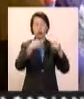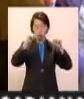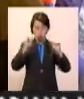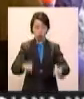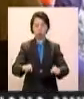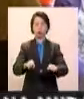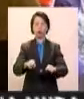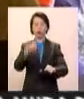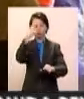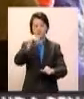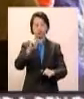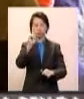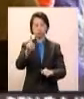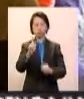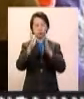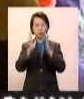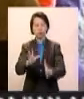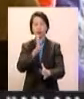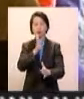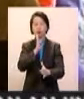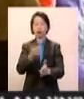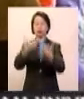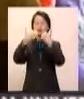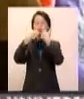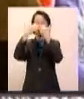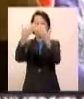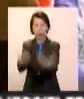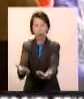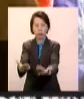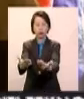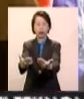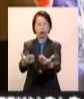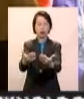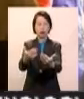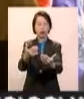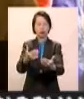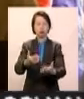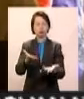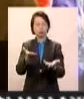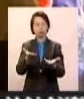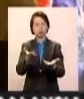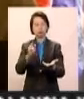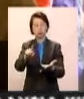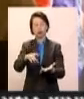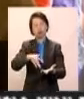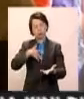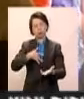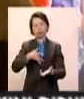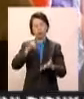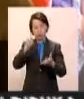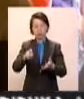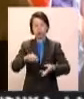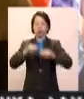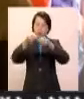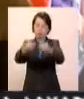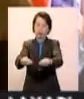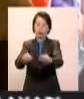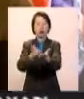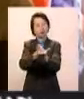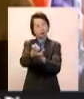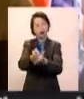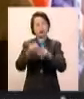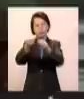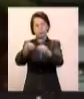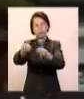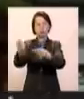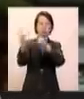satu, orang kata, penghargaan, satu benda yang mereka rasa perlu diberi, maka mereka berhak berbuat